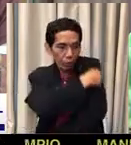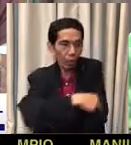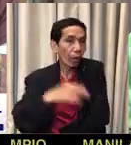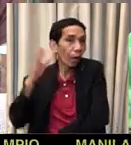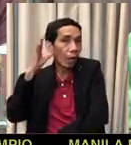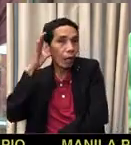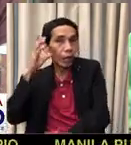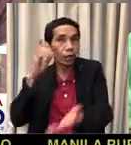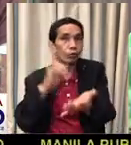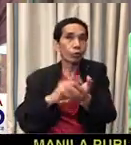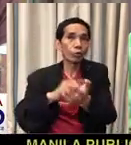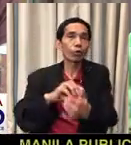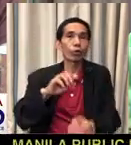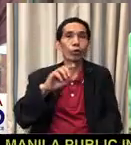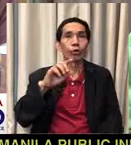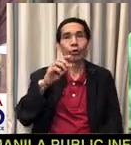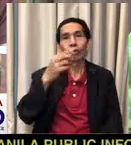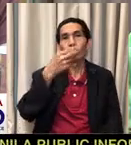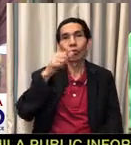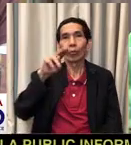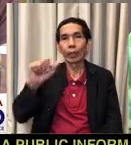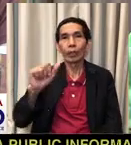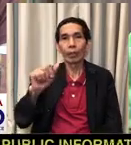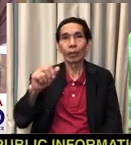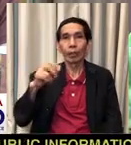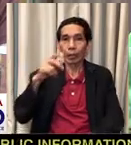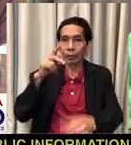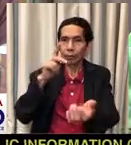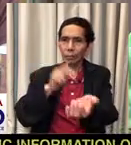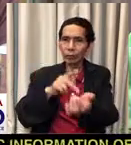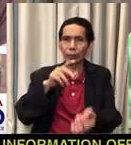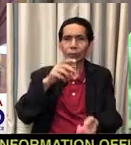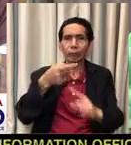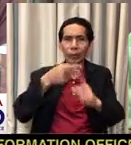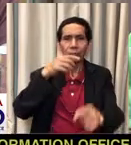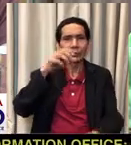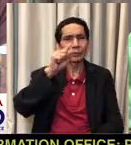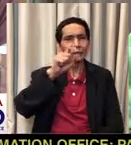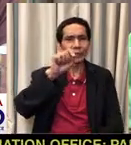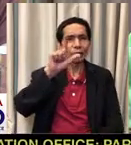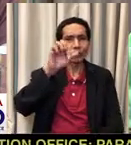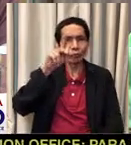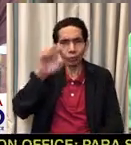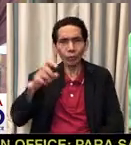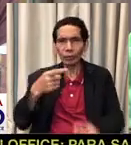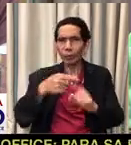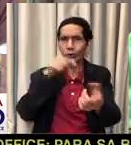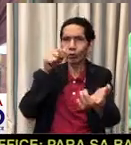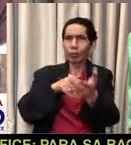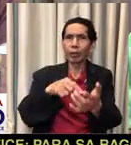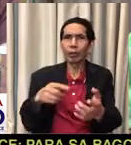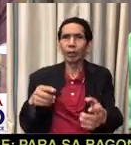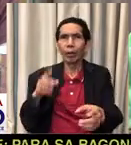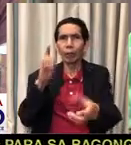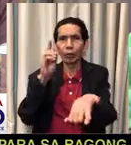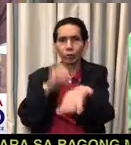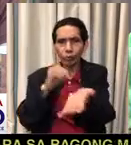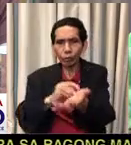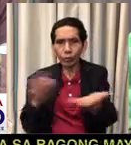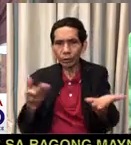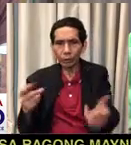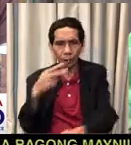nila si Dr. Juana, si Dr. Pedro. Di ba taga St. Luke's yan? Uh-huh. Di ba taga ano yan? Ba't nagdo-doktor